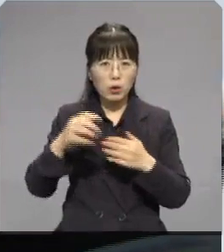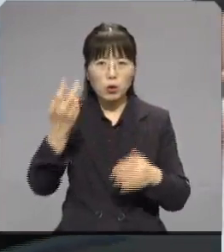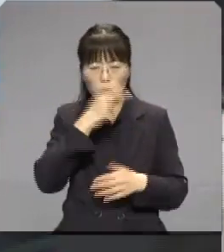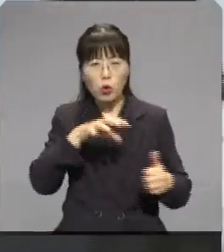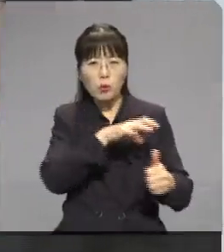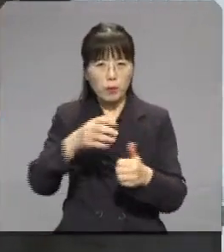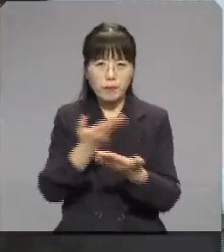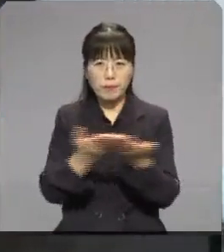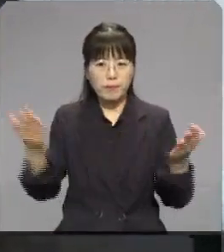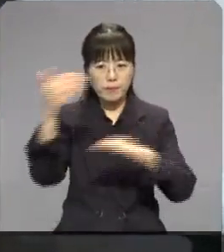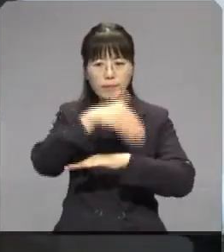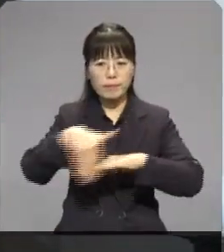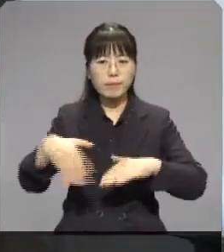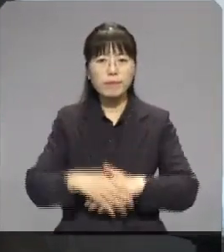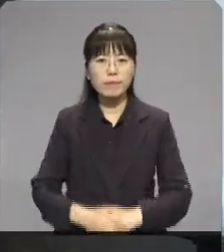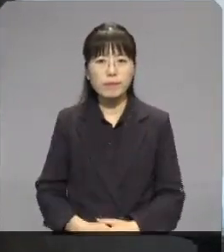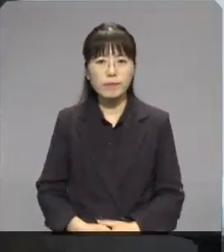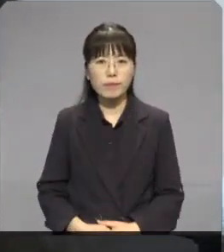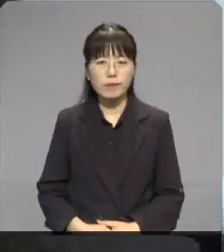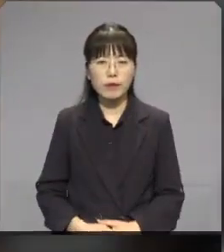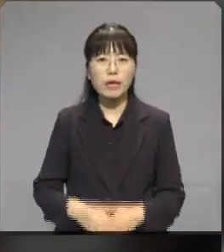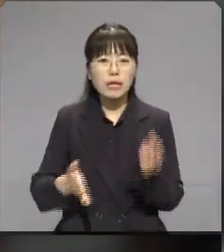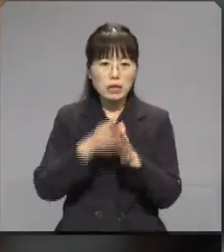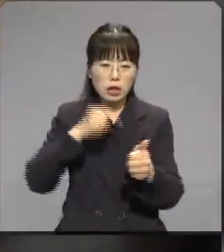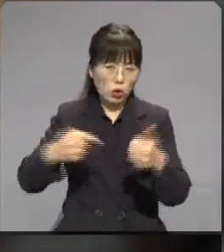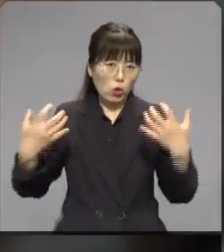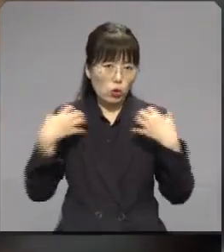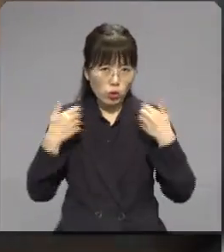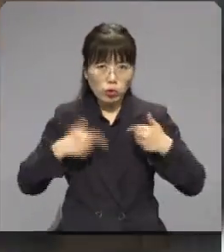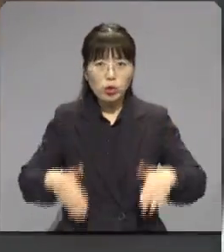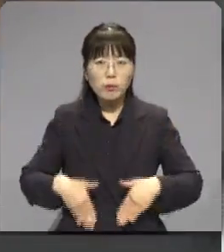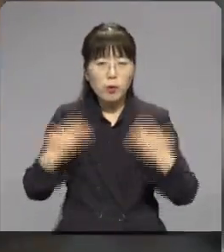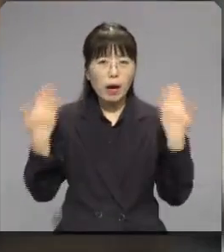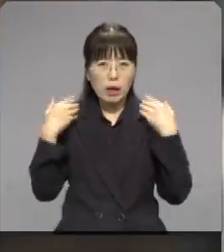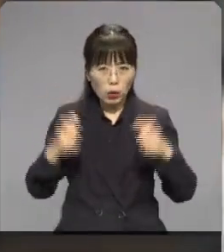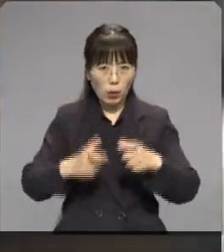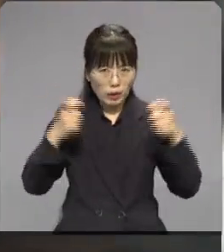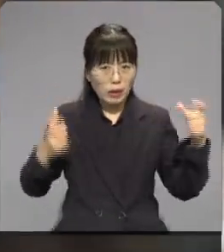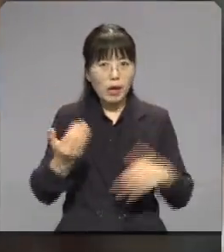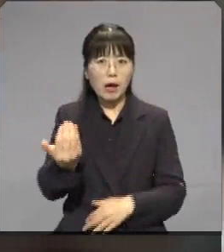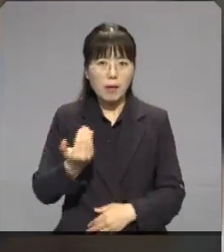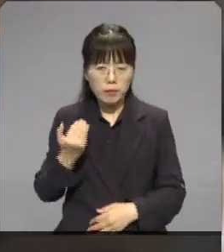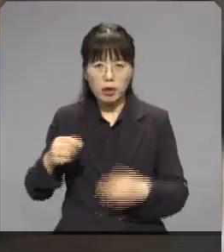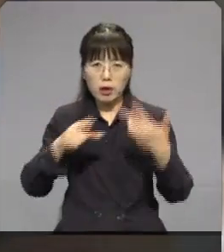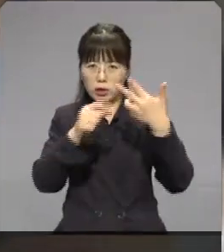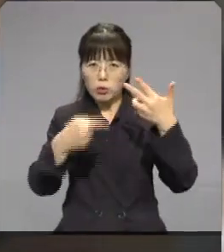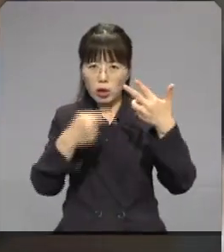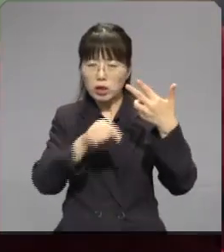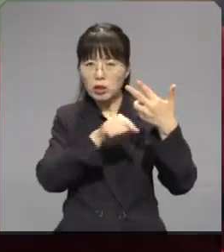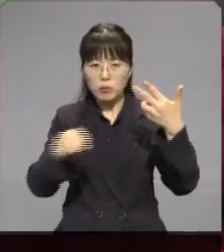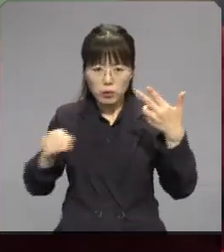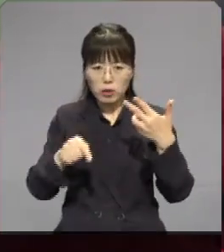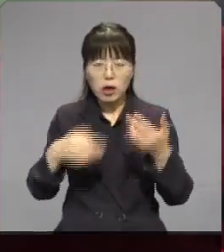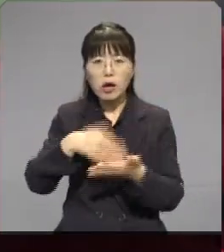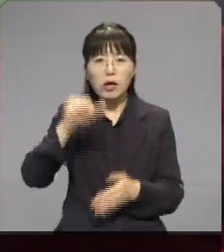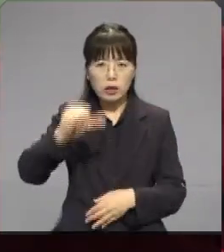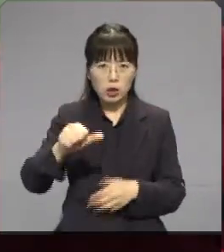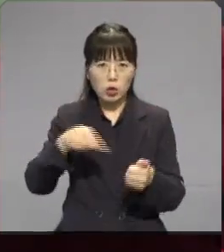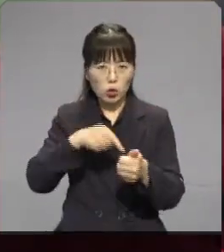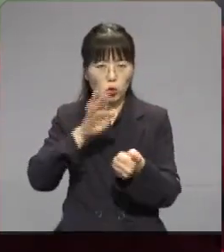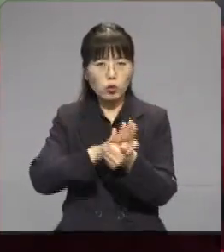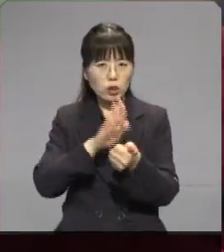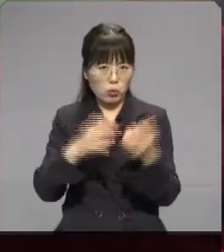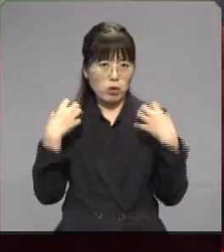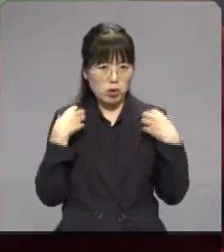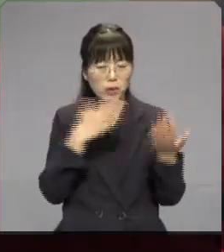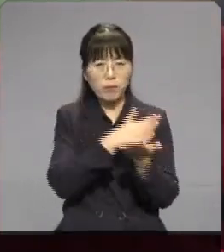돌봄을 제공할 계획입니다. 시교육청은 늘봄 학교 확대에 앞서 다음 달 1일부터 5개